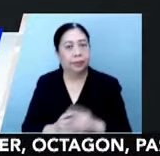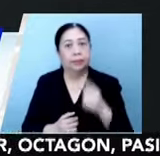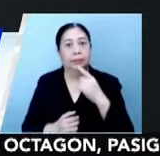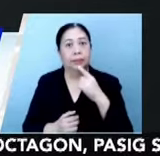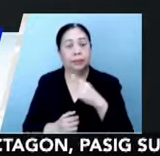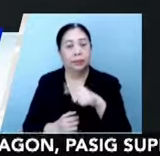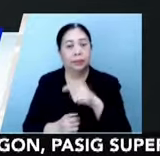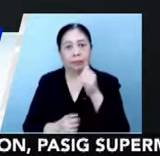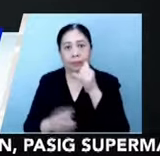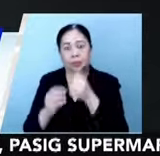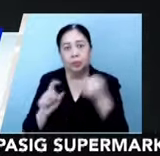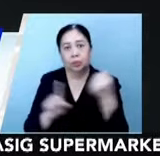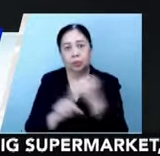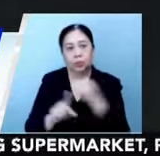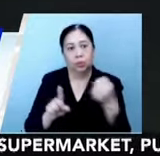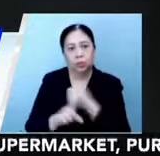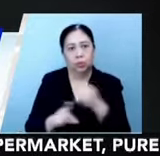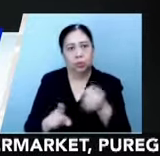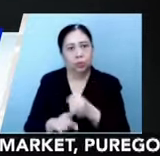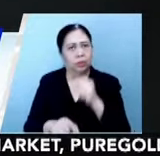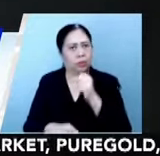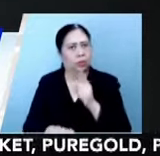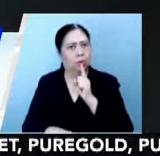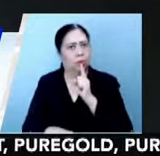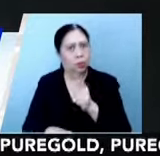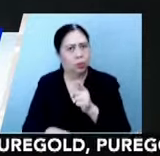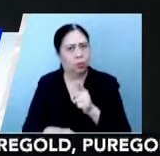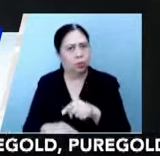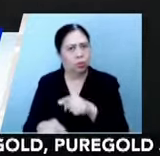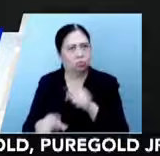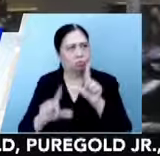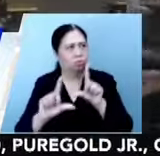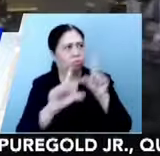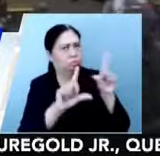ng bugbog, hindi raw totoo ang mga paratang sa kanya.